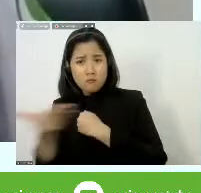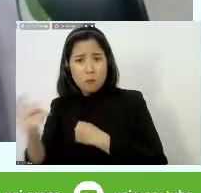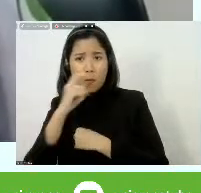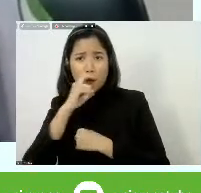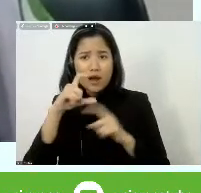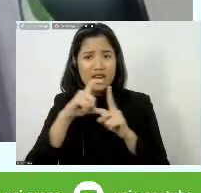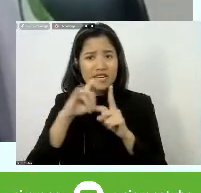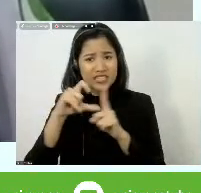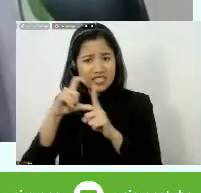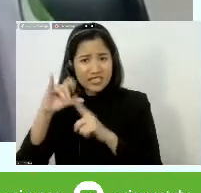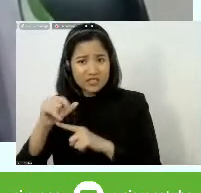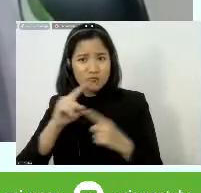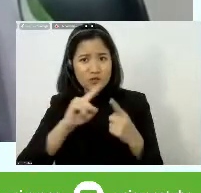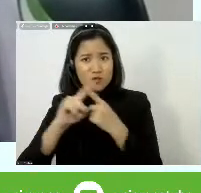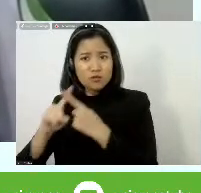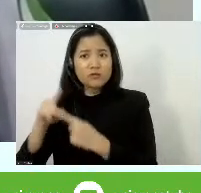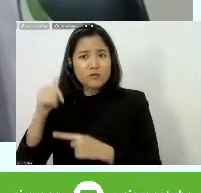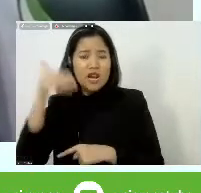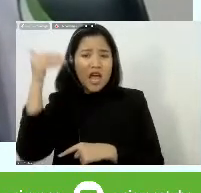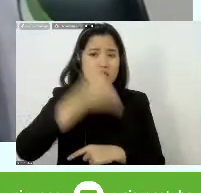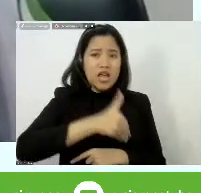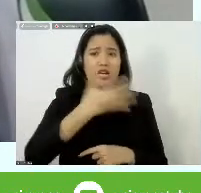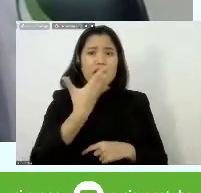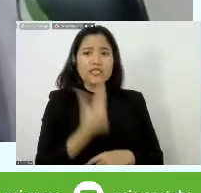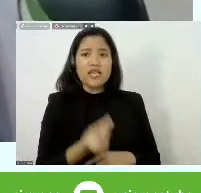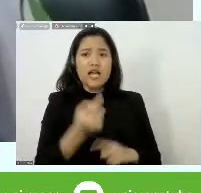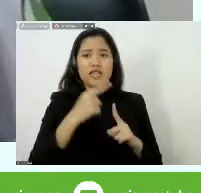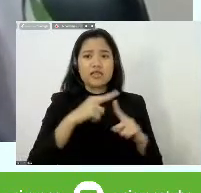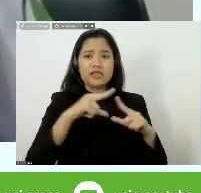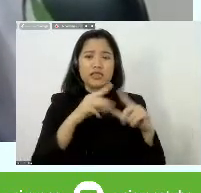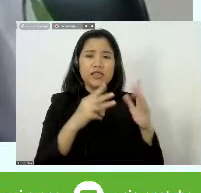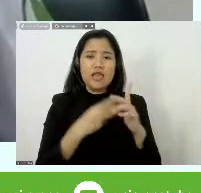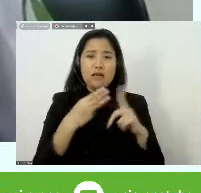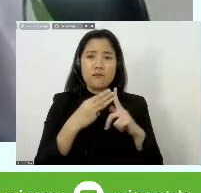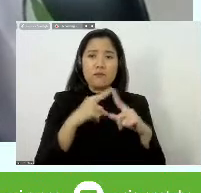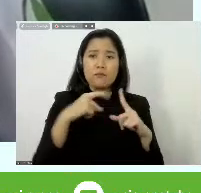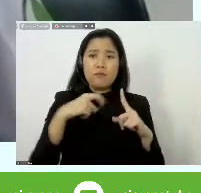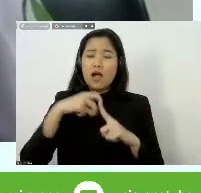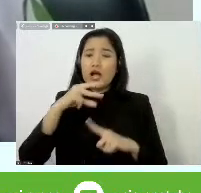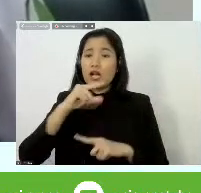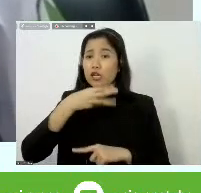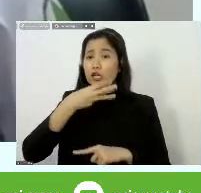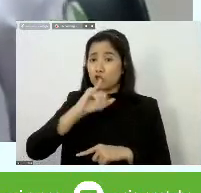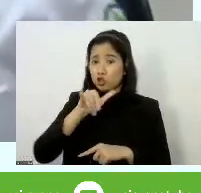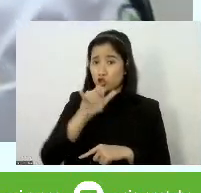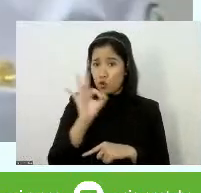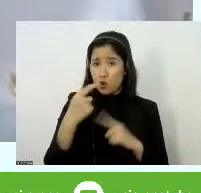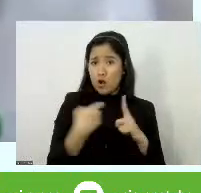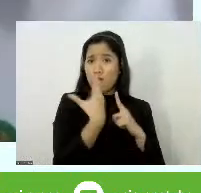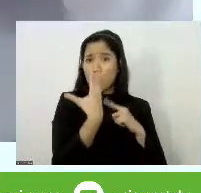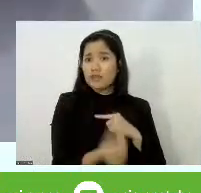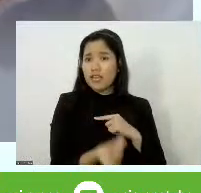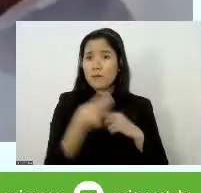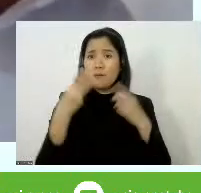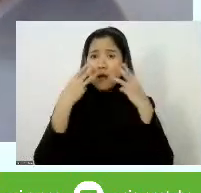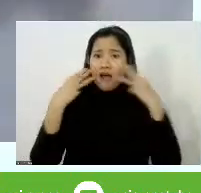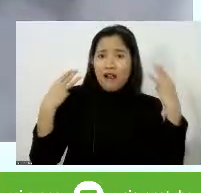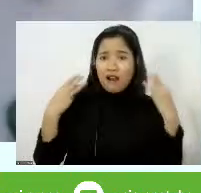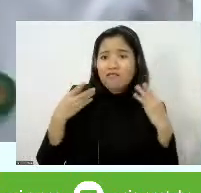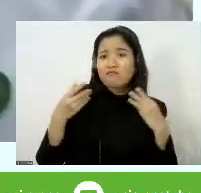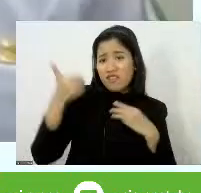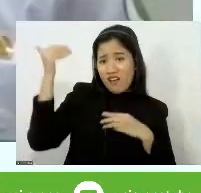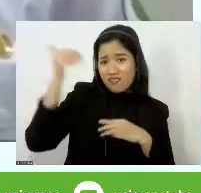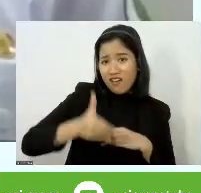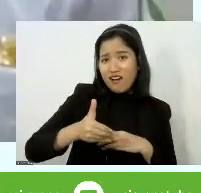Desa Tambakrejo kecamatan sumbermanjing kabupaten Malang nah daerah sungai lengkap banget nih ditodong ini pak